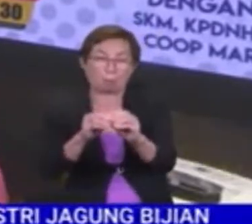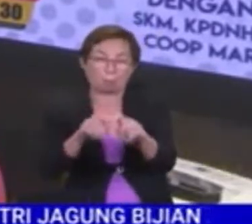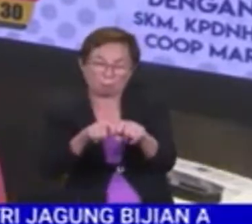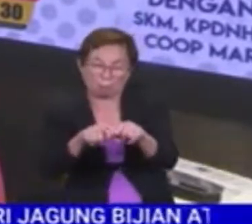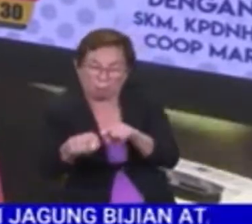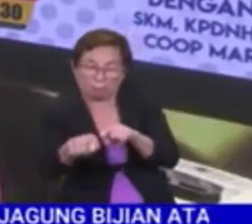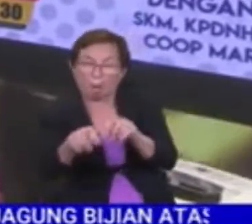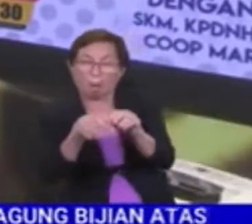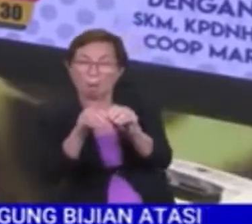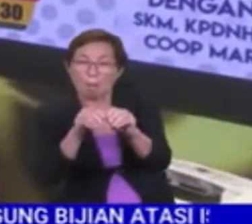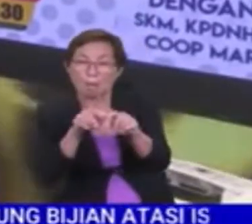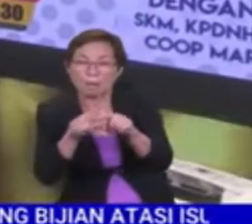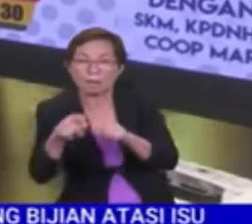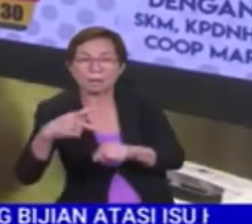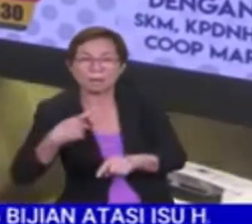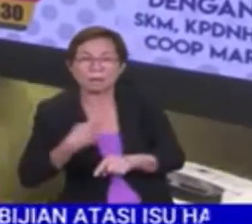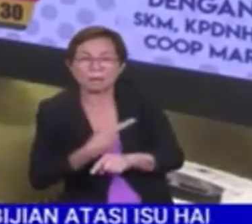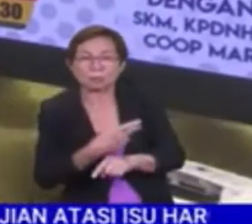kita